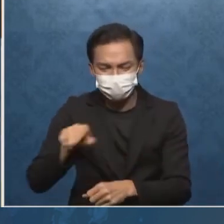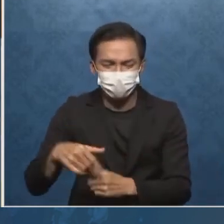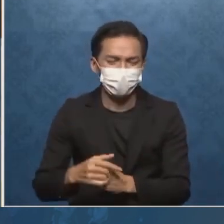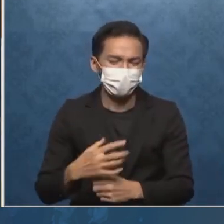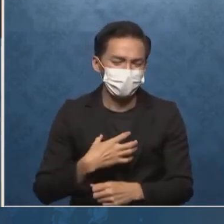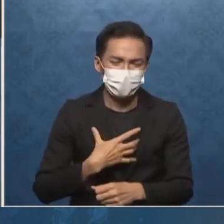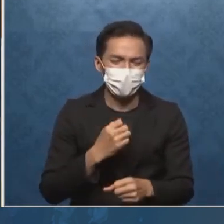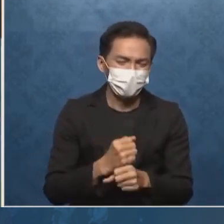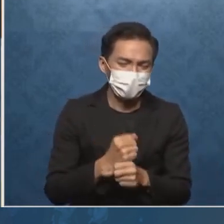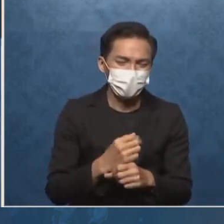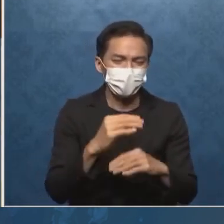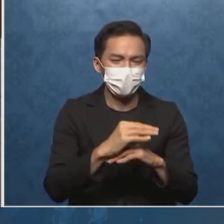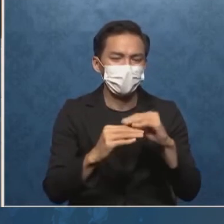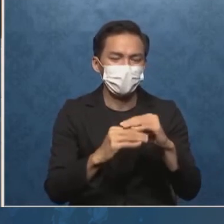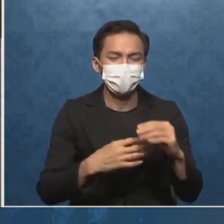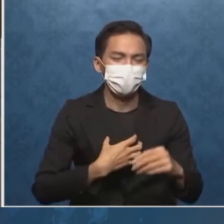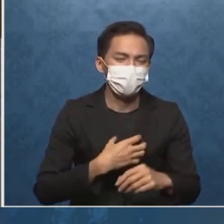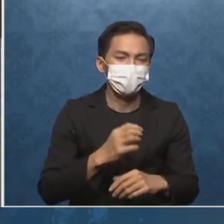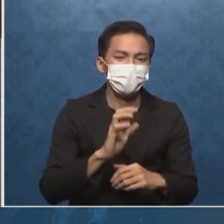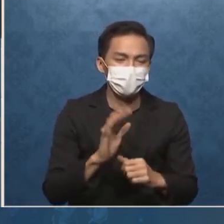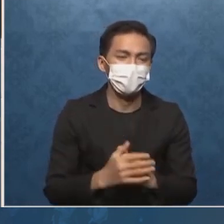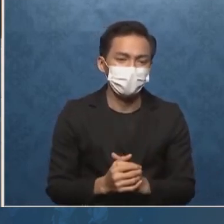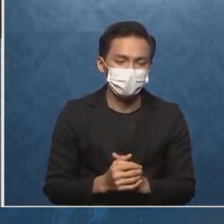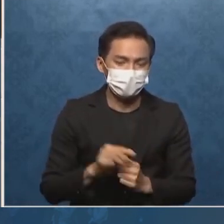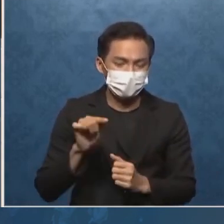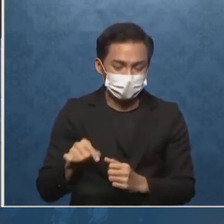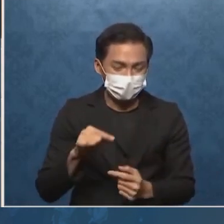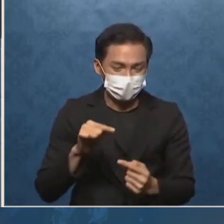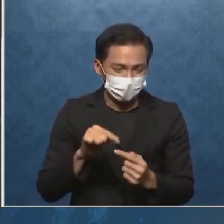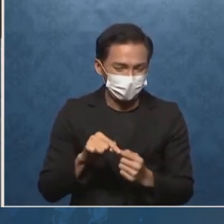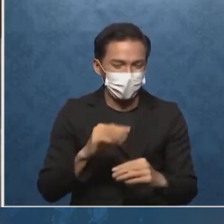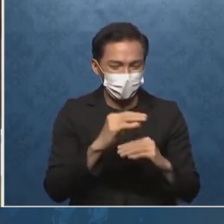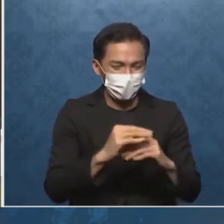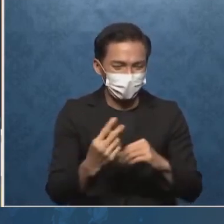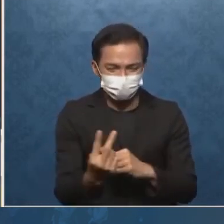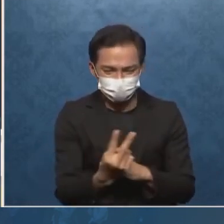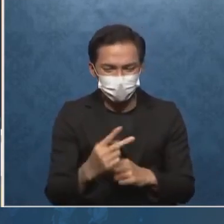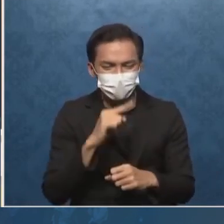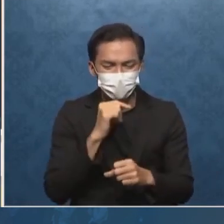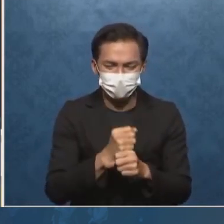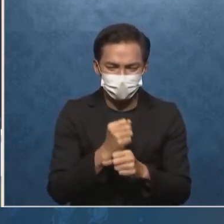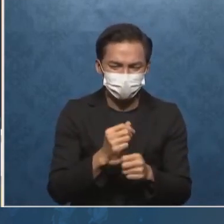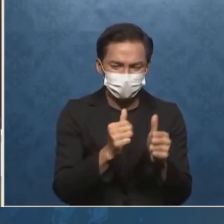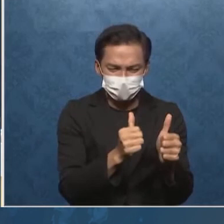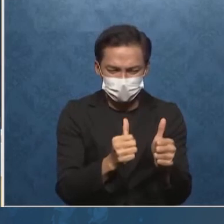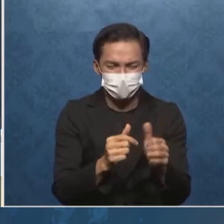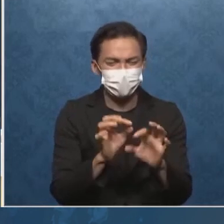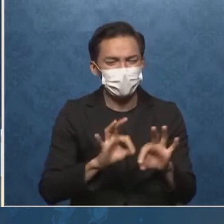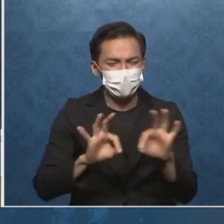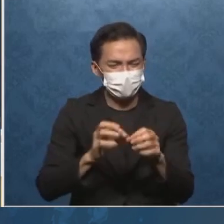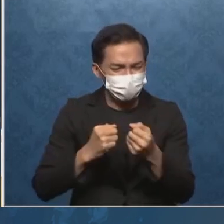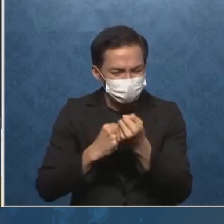ธรรมทานครับโครงการโคกหนองนาและเกษตรทฤษฎีใหม่เหล่านี้อาจทำให้สำเร็จดีๆมันต้องใช้ความพยายาม